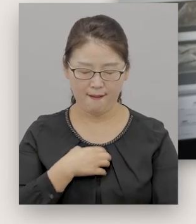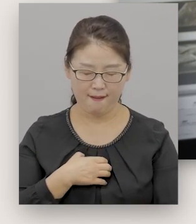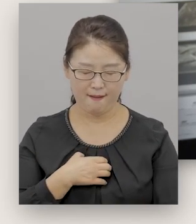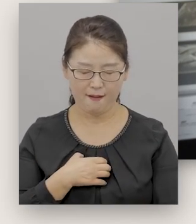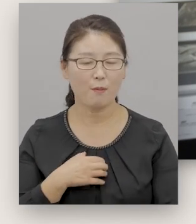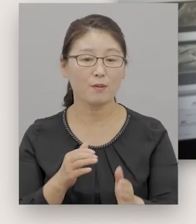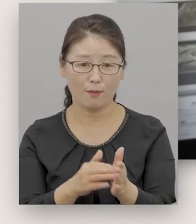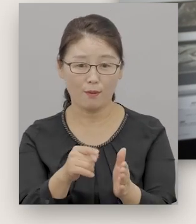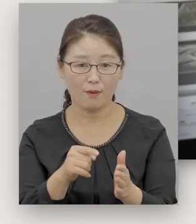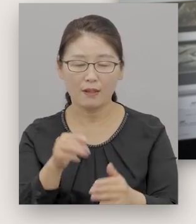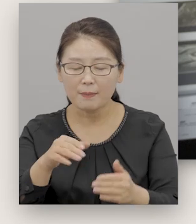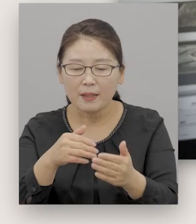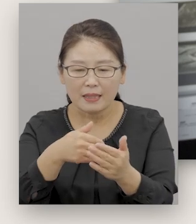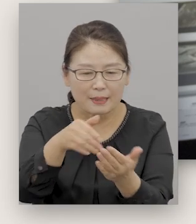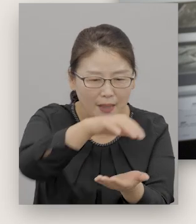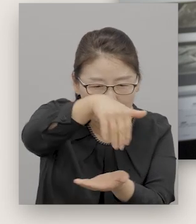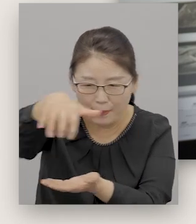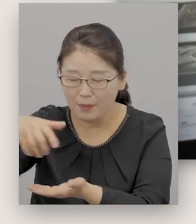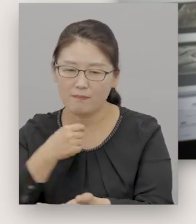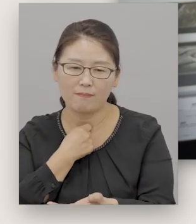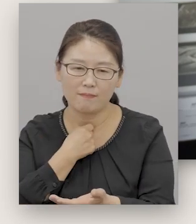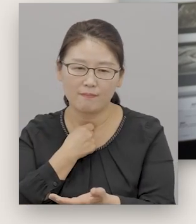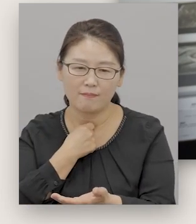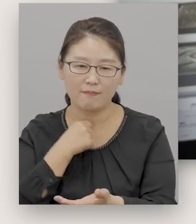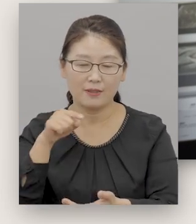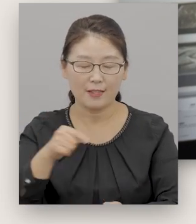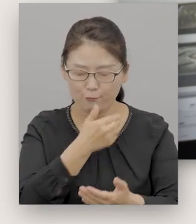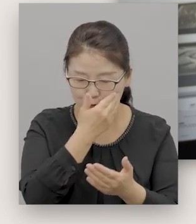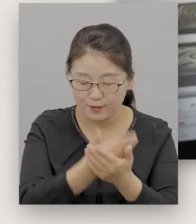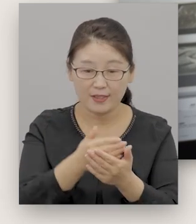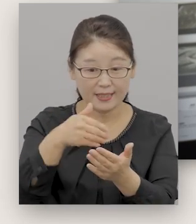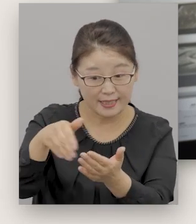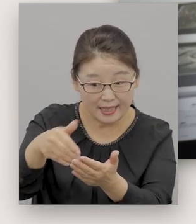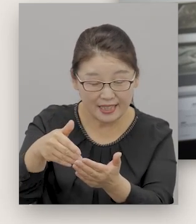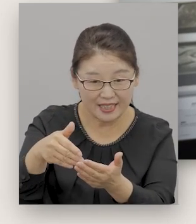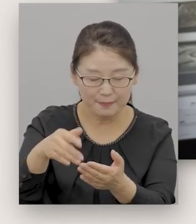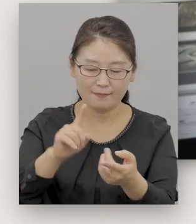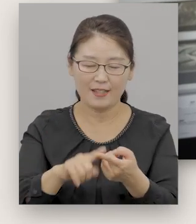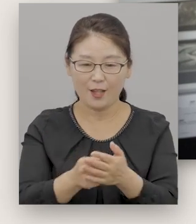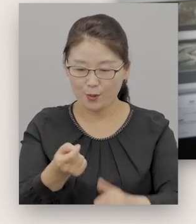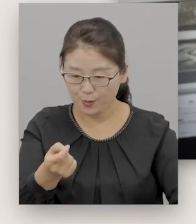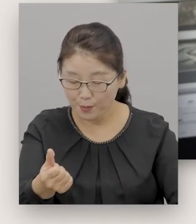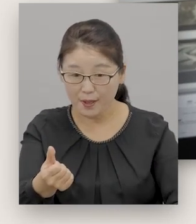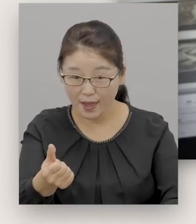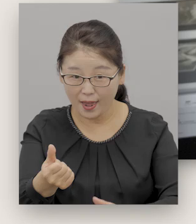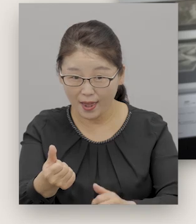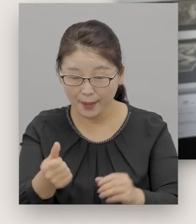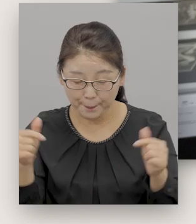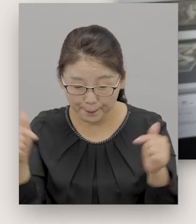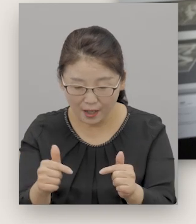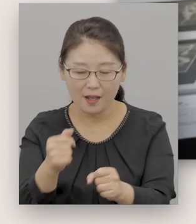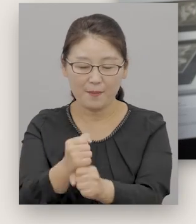그것을 이제 실현함에 있어서 작품들의 본인의 이제 중요한 작품들의 미니어처 버전을 만들어서 이런 상자 안에